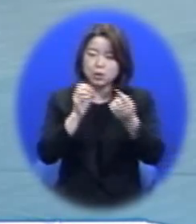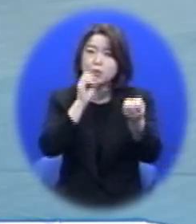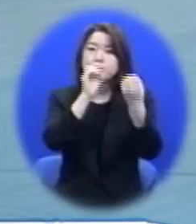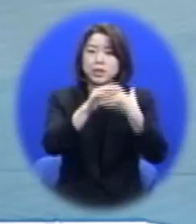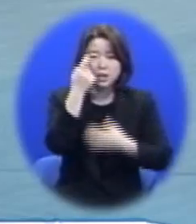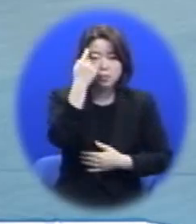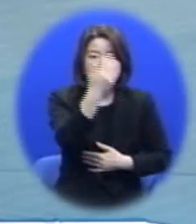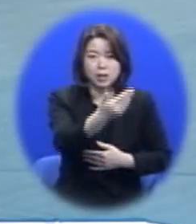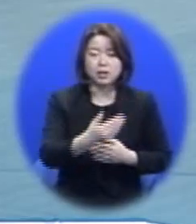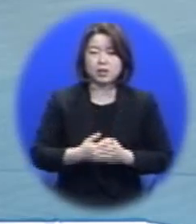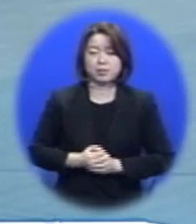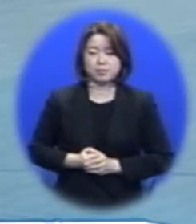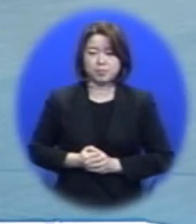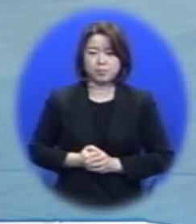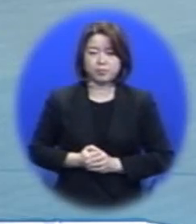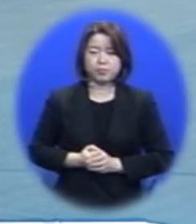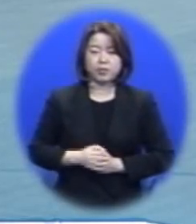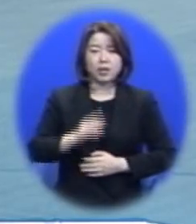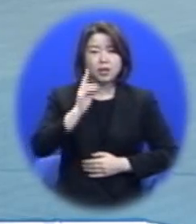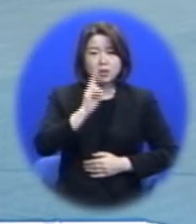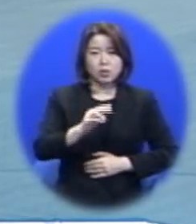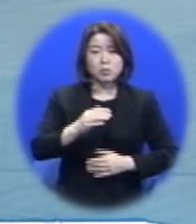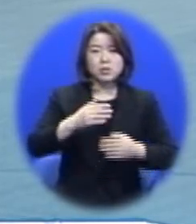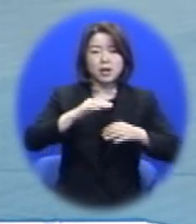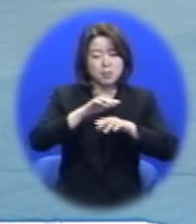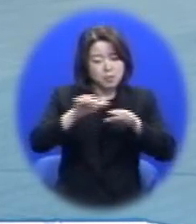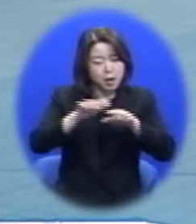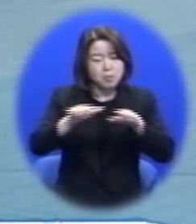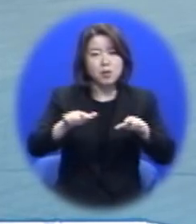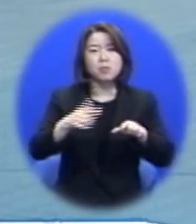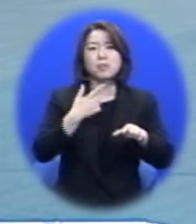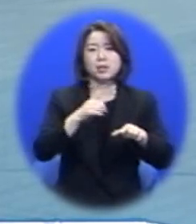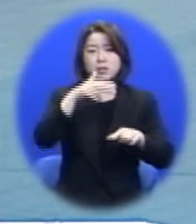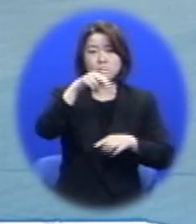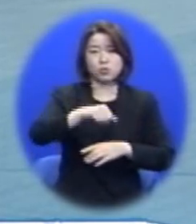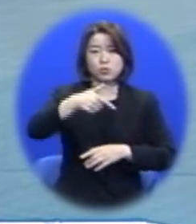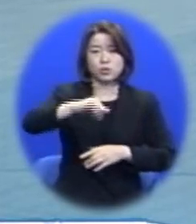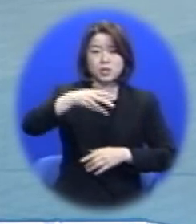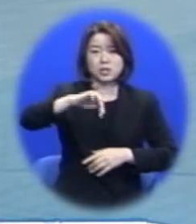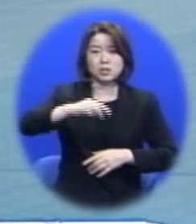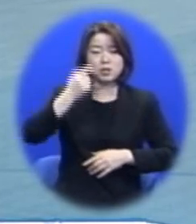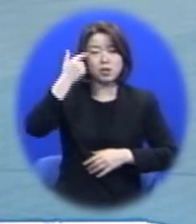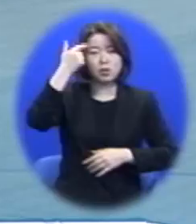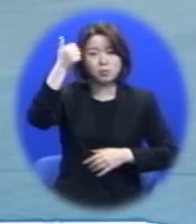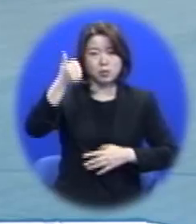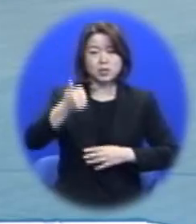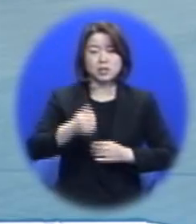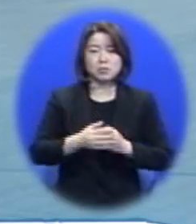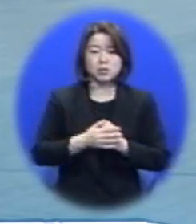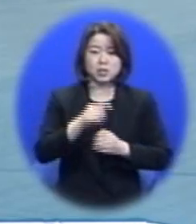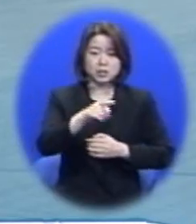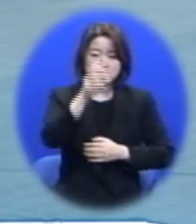너무나 평범했던 그 주기철 목사님이 십자가의 순교의 길을 갈 수 있었던 것은